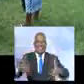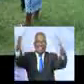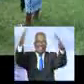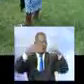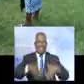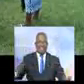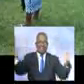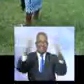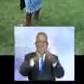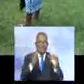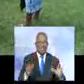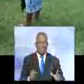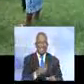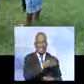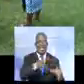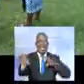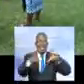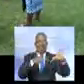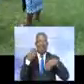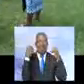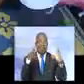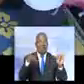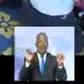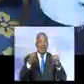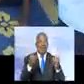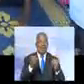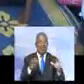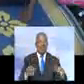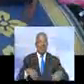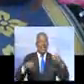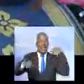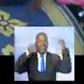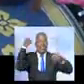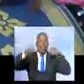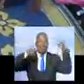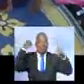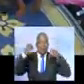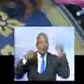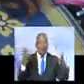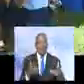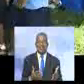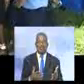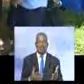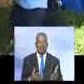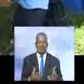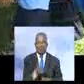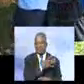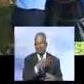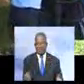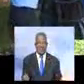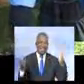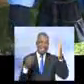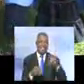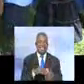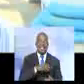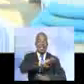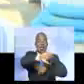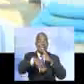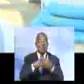société et promouvoir les activités sportives. Cette 6e édition met l'accent sur le patrimoine culturel et touristique de la Côte